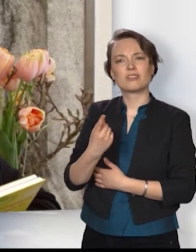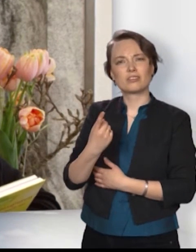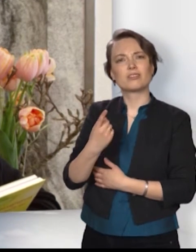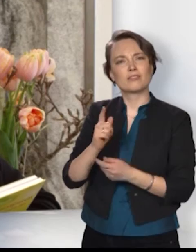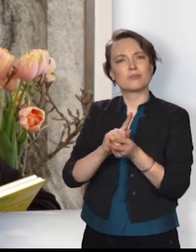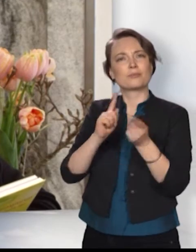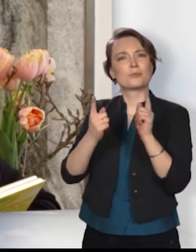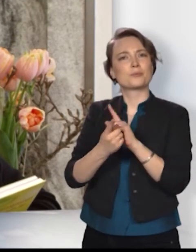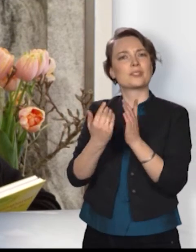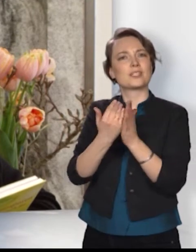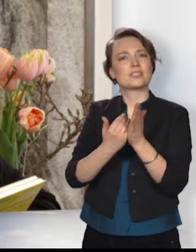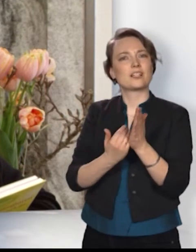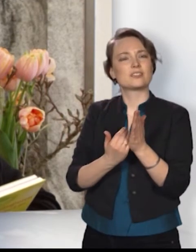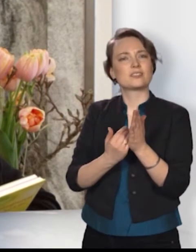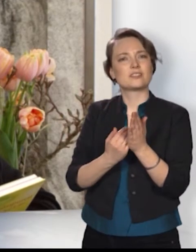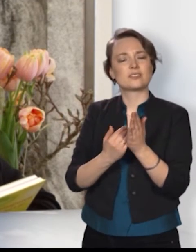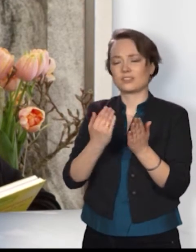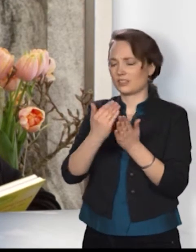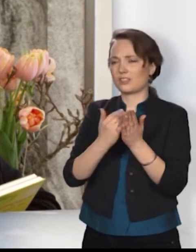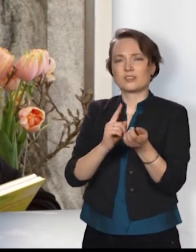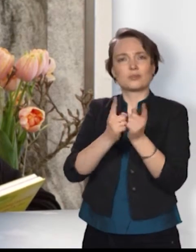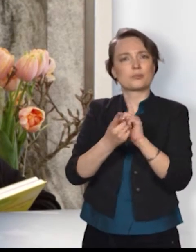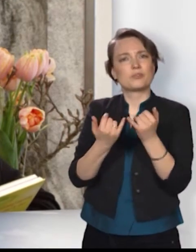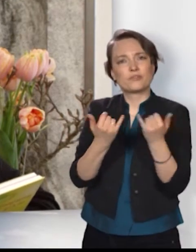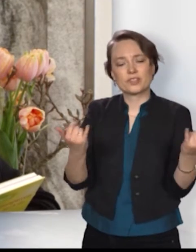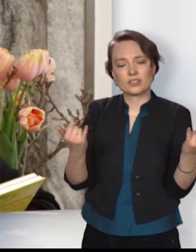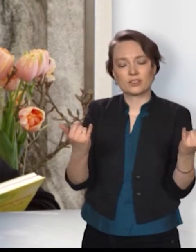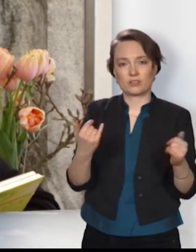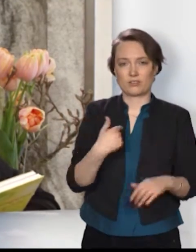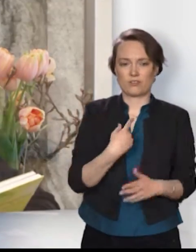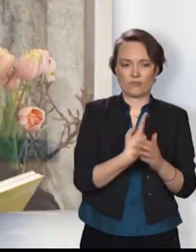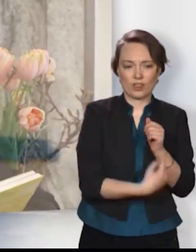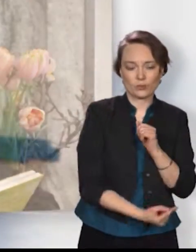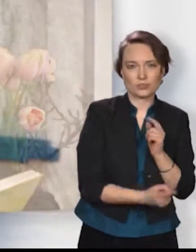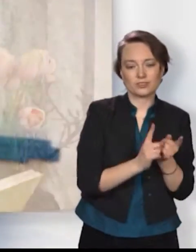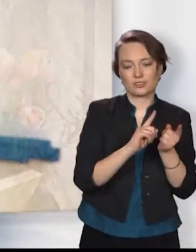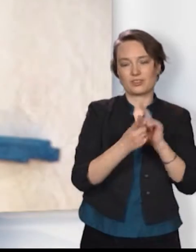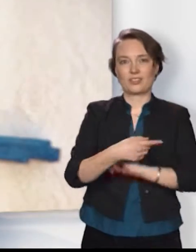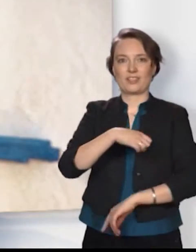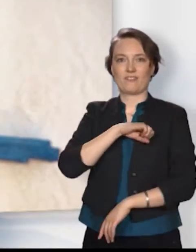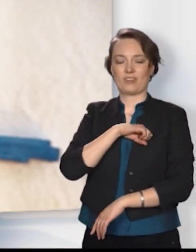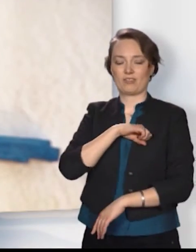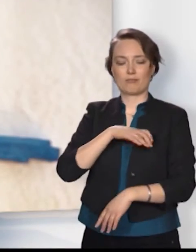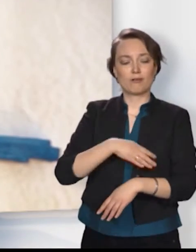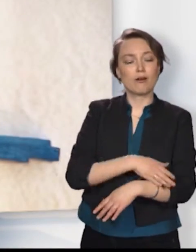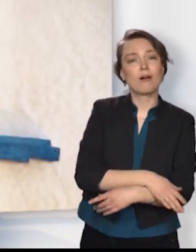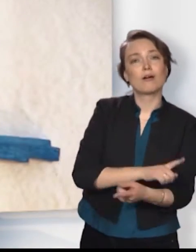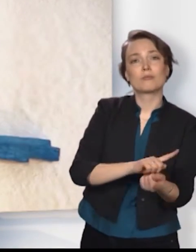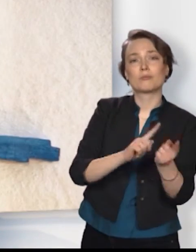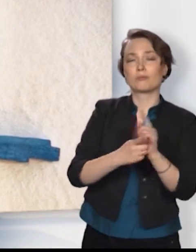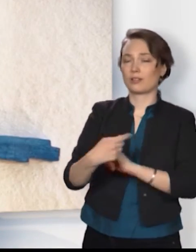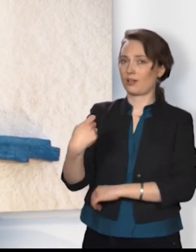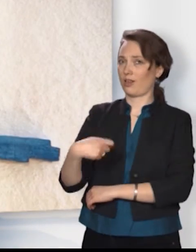aus Verlust Gewinn und aus Armut Reichtum werden lässt. Unter dem Segen